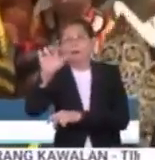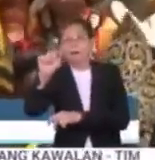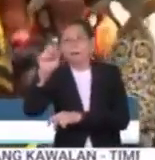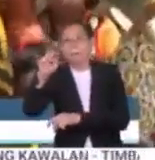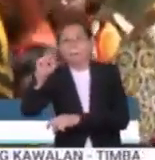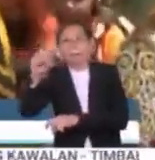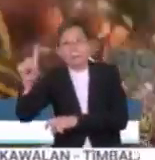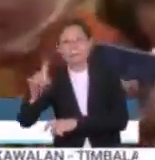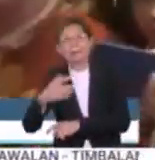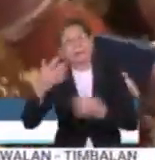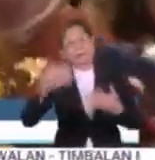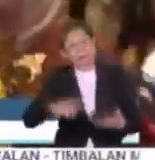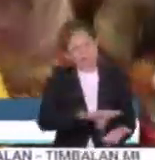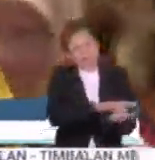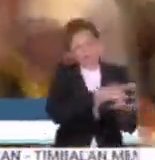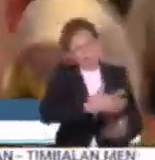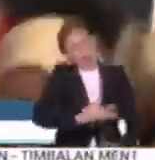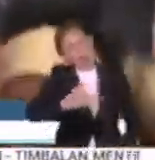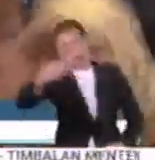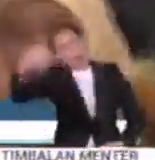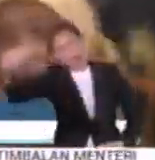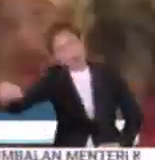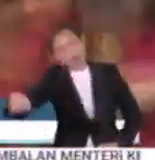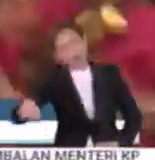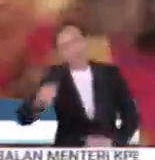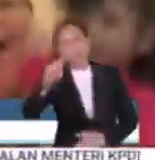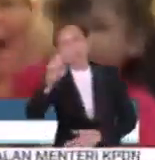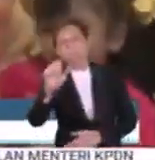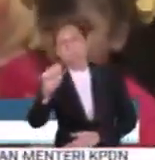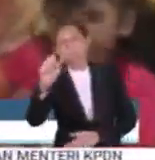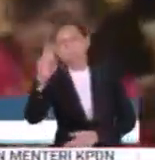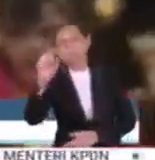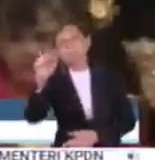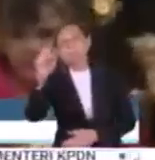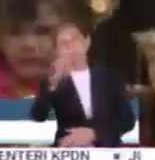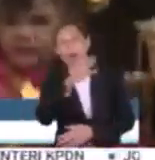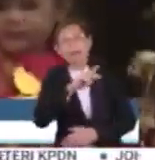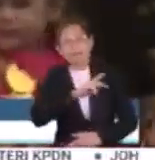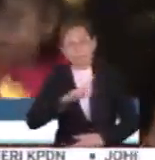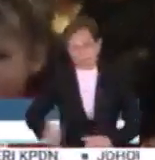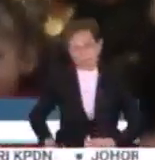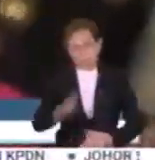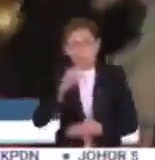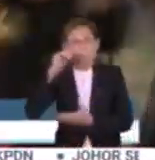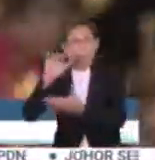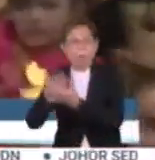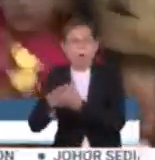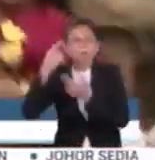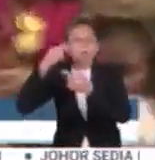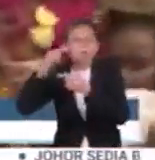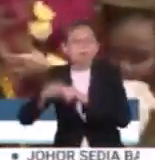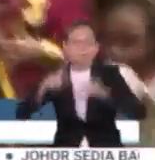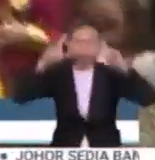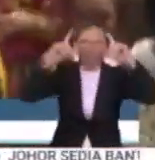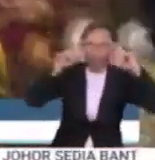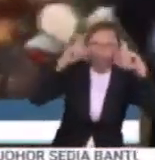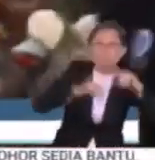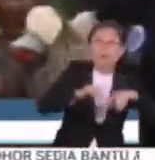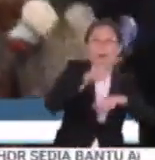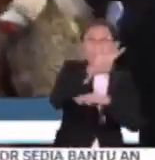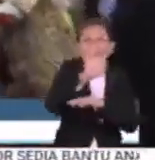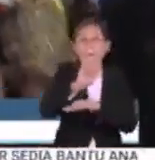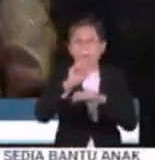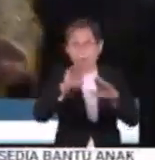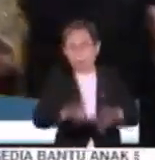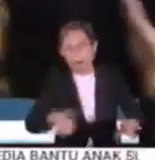sebelum meninggalkan lapangan terbang kalau Sultan Abdullah dan Tengku Azizah turuk berkenan bergambar bersama 40 kanak-kanak